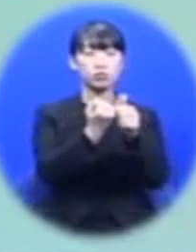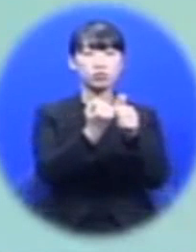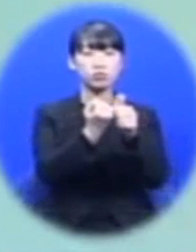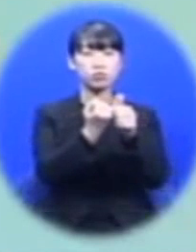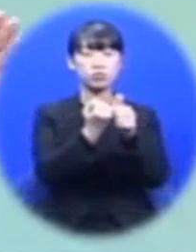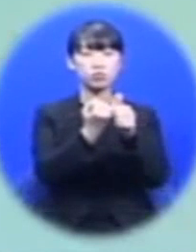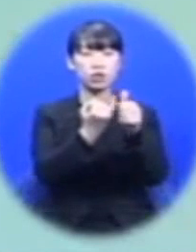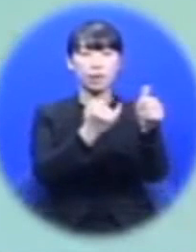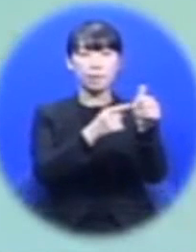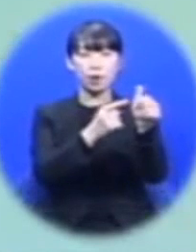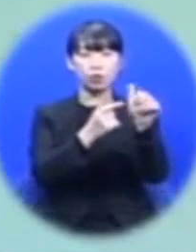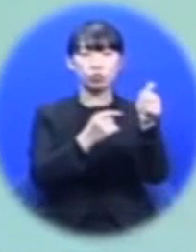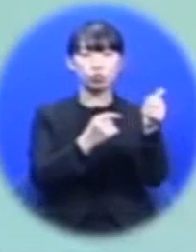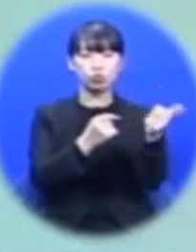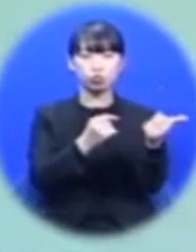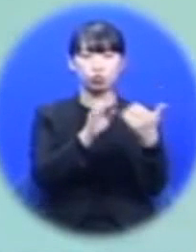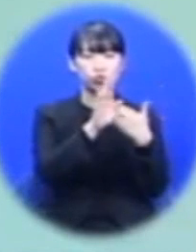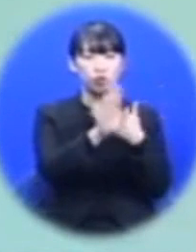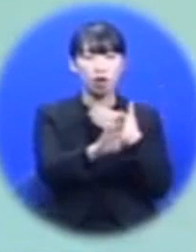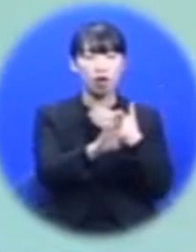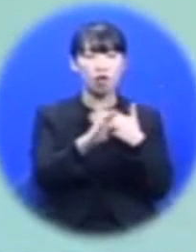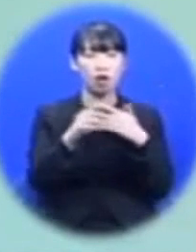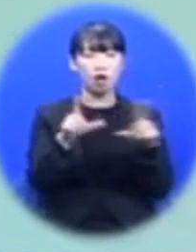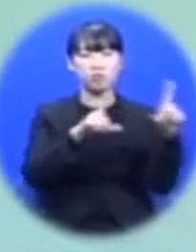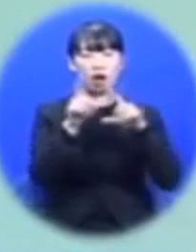돌아가시고 사는 재미가